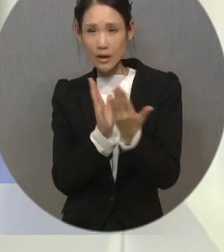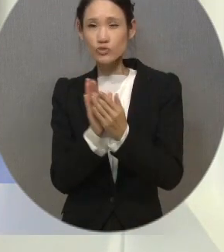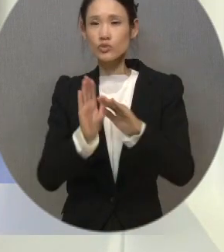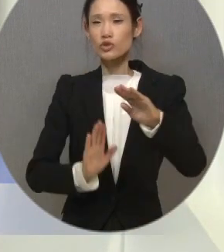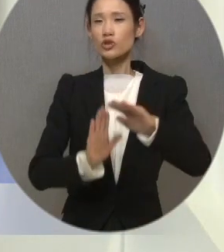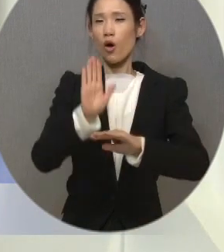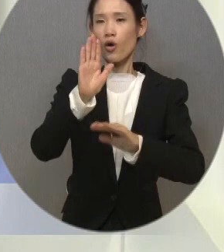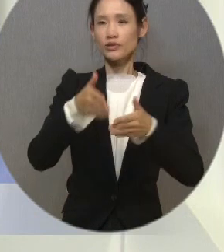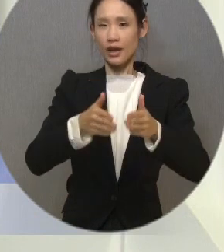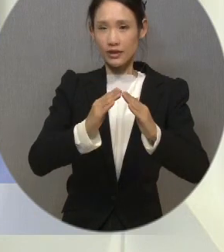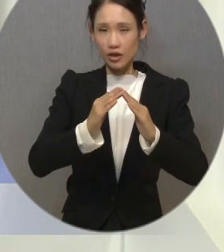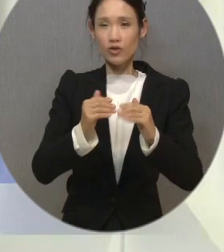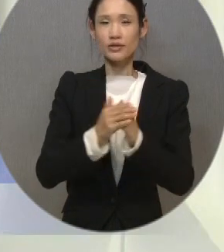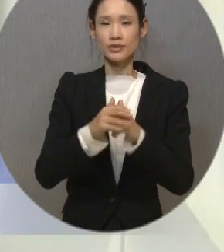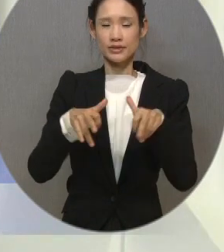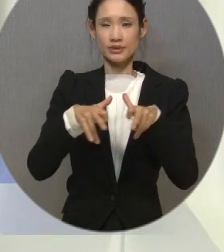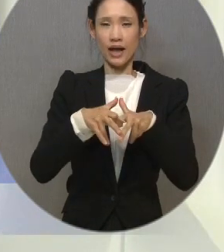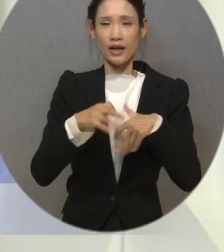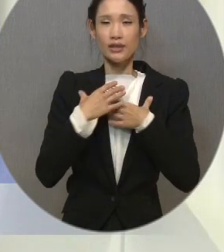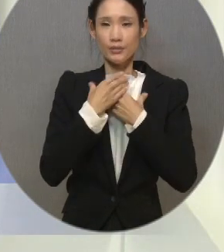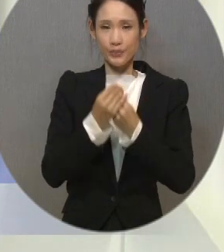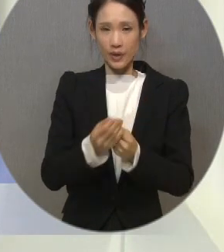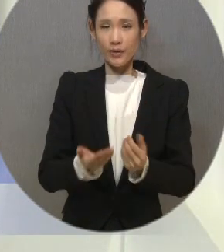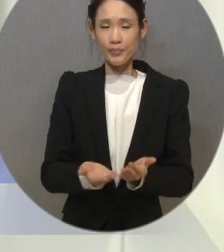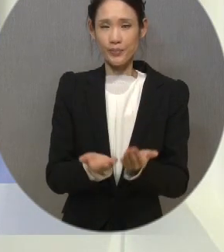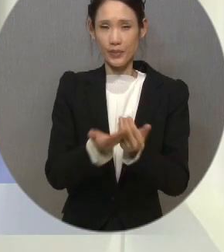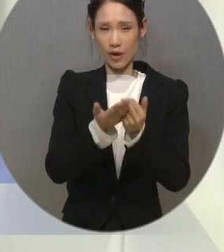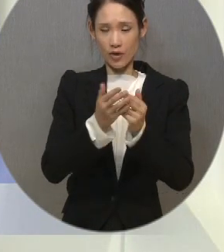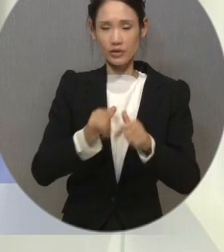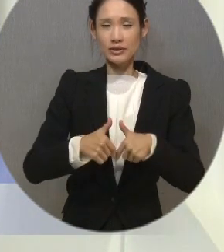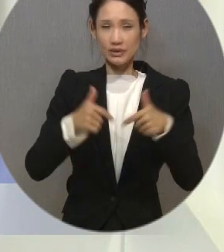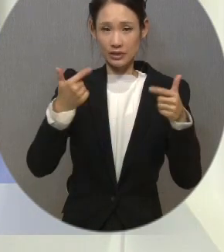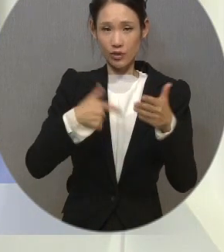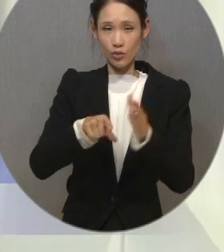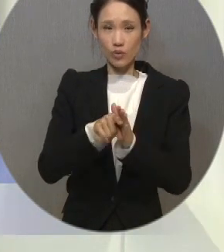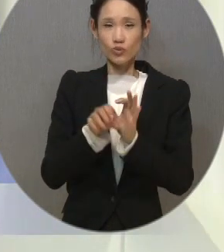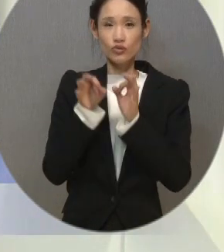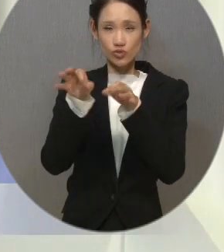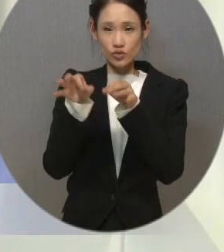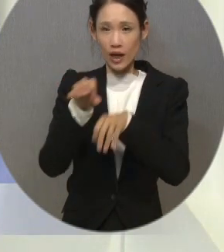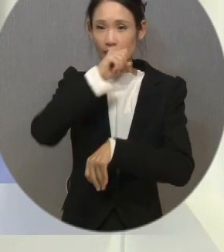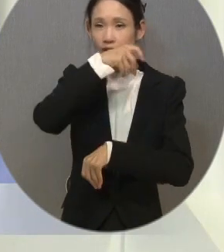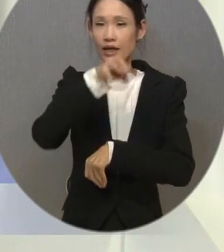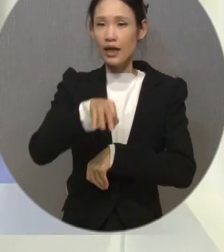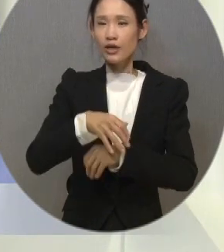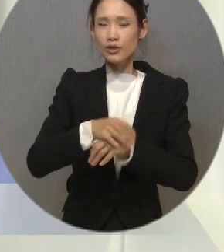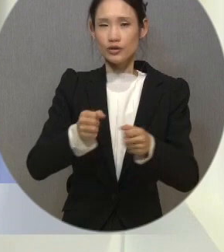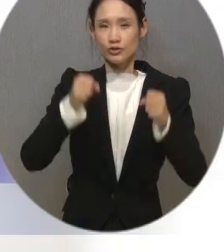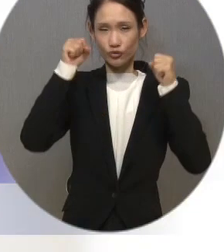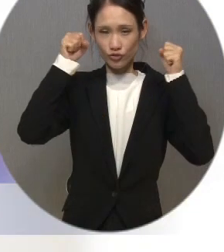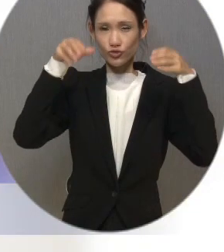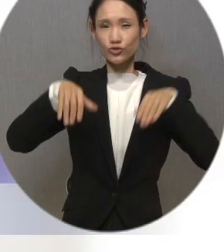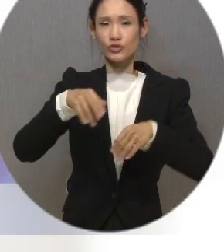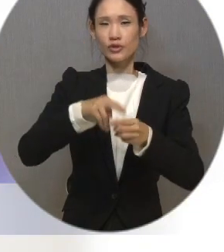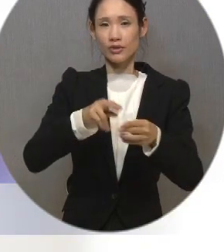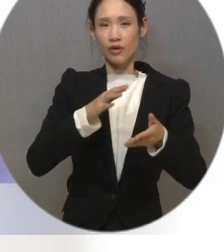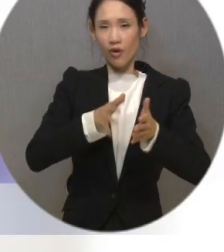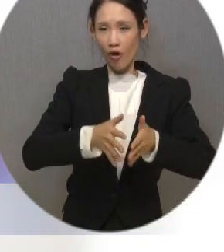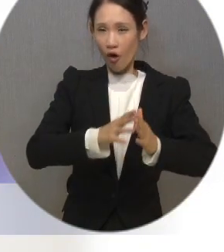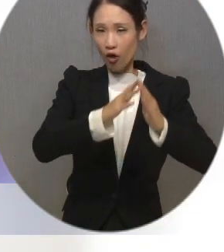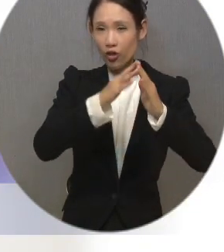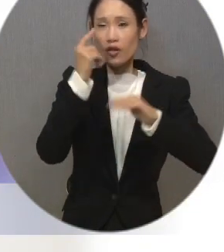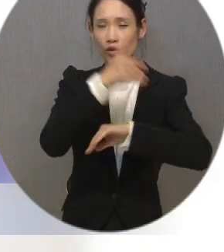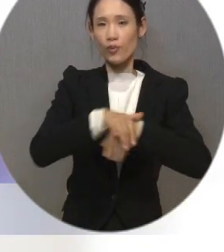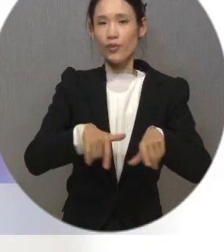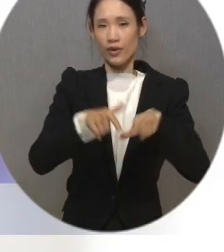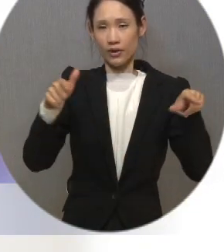등 장애인 생활 편의 증진을 위한 투자와 체육센터 건설을 확대하겠다고 밝혔습니다 이상일